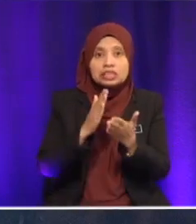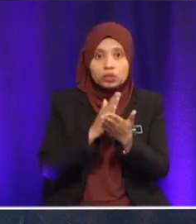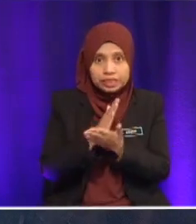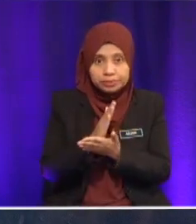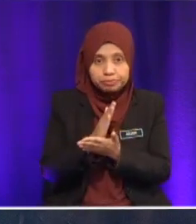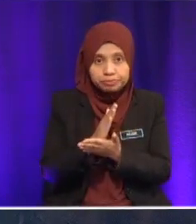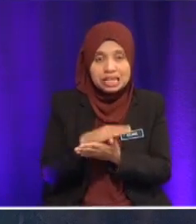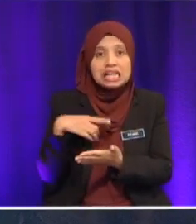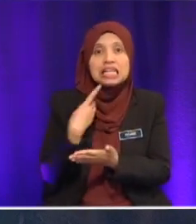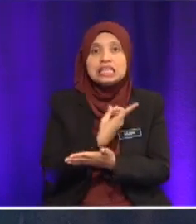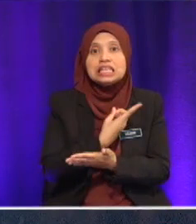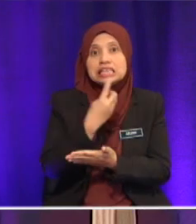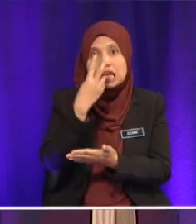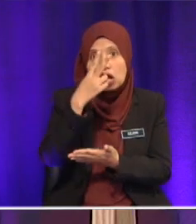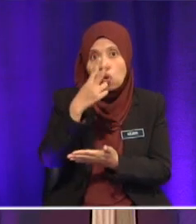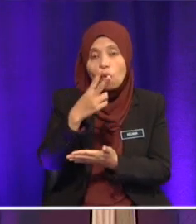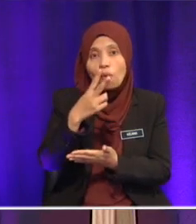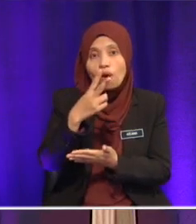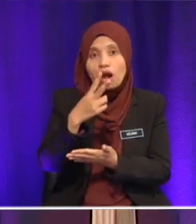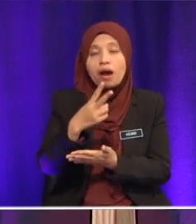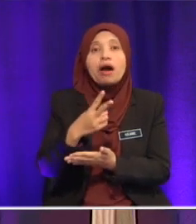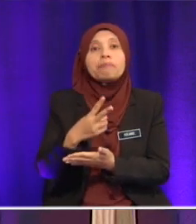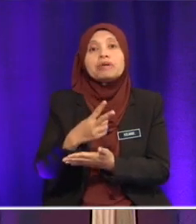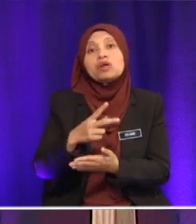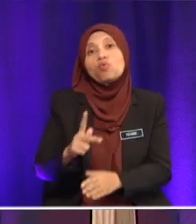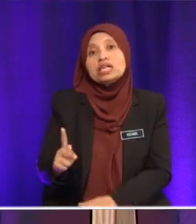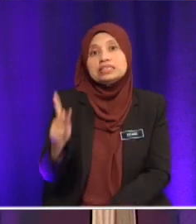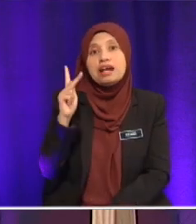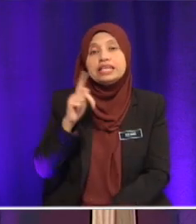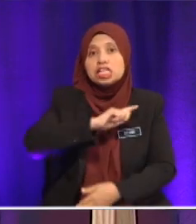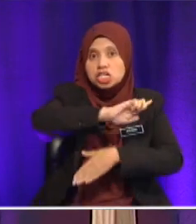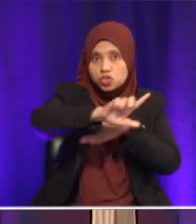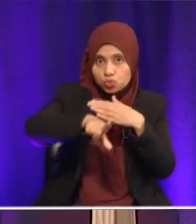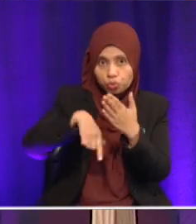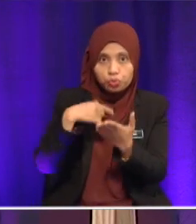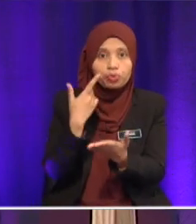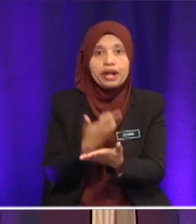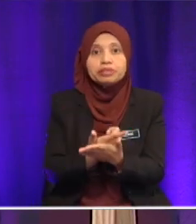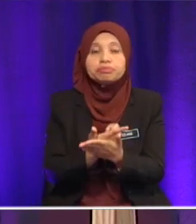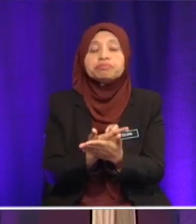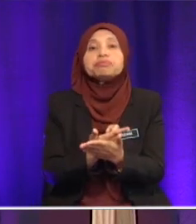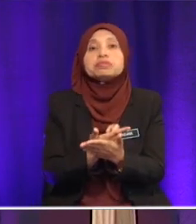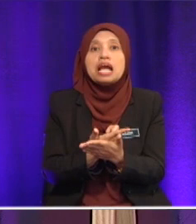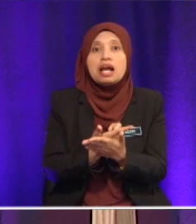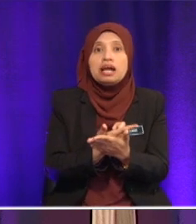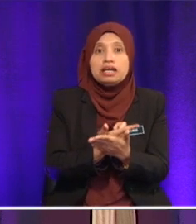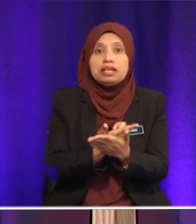kita coba lihat kepada tahap penguasaan keseluruhan Oke tahap penguasaan keseluruhan ini